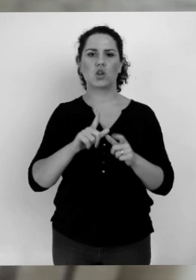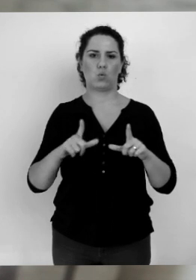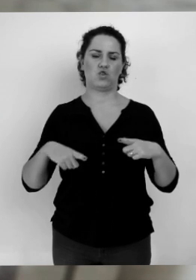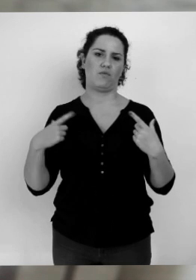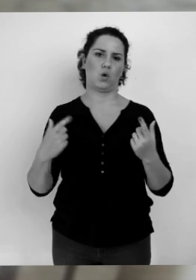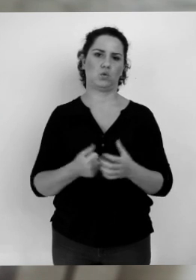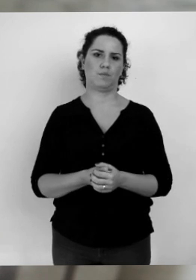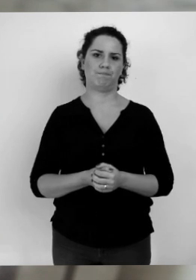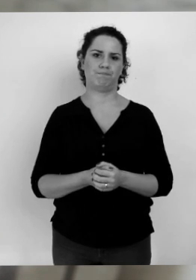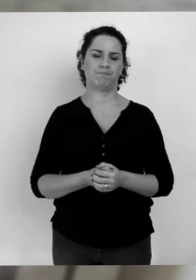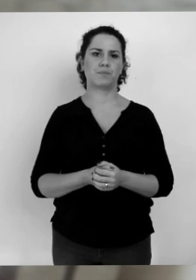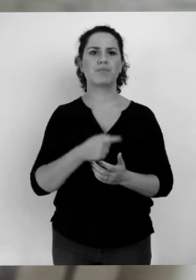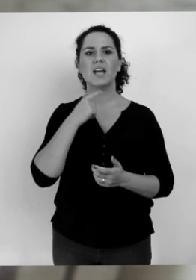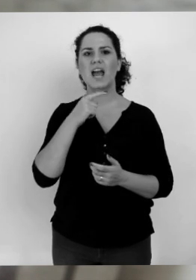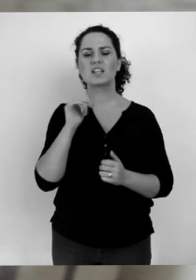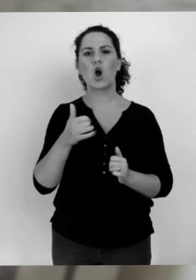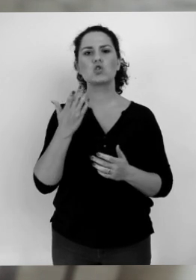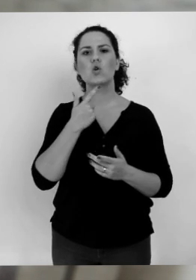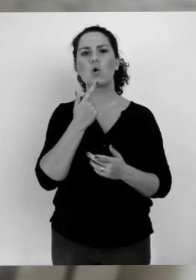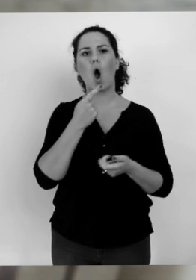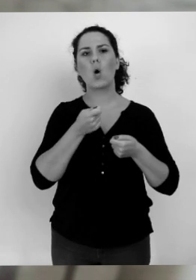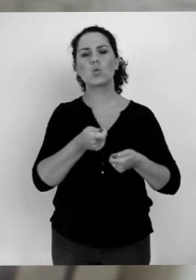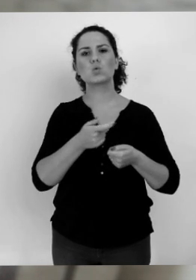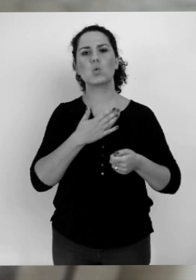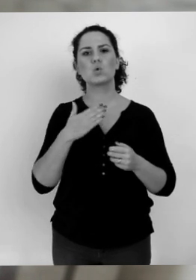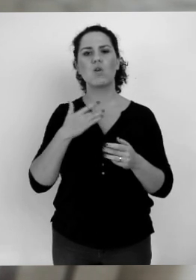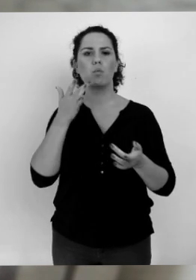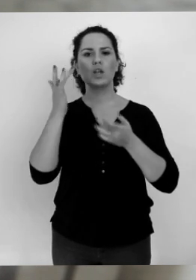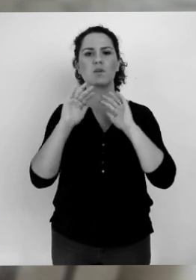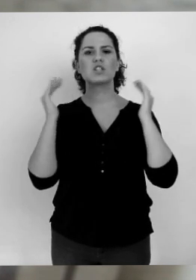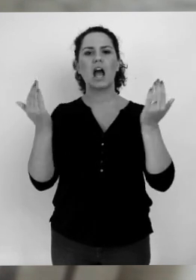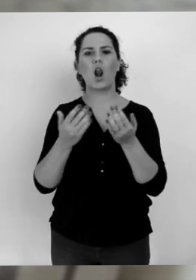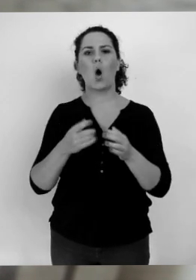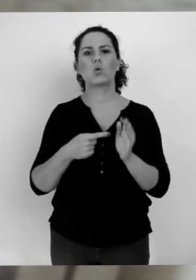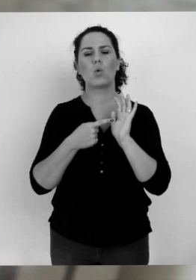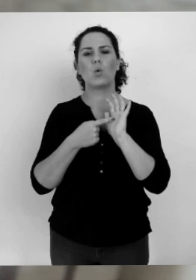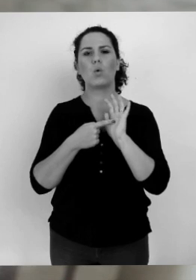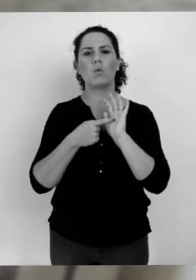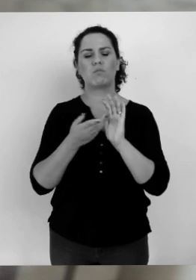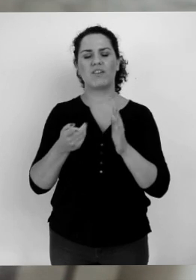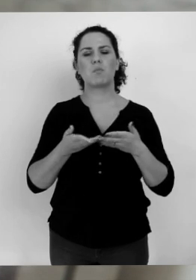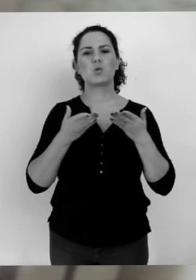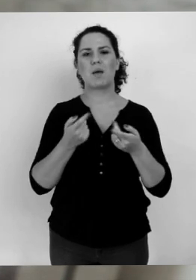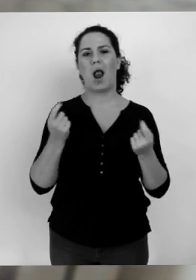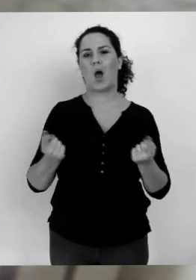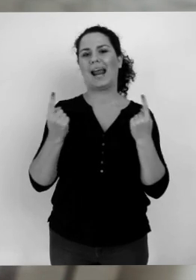životu. Recite mi još koje usluge u svom kozmetičkom salonu pružate, da malo